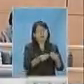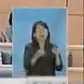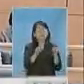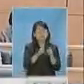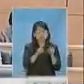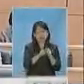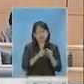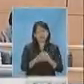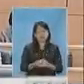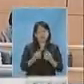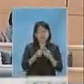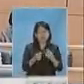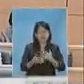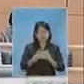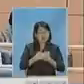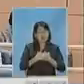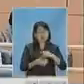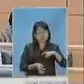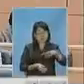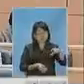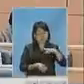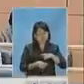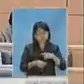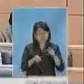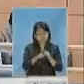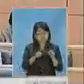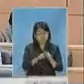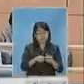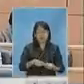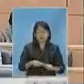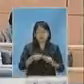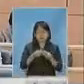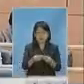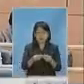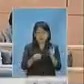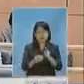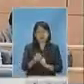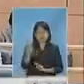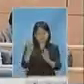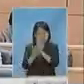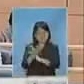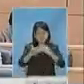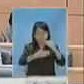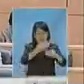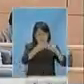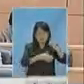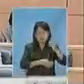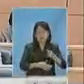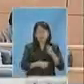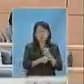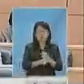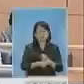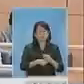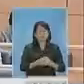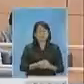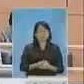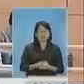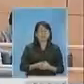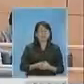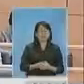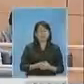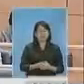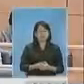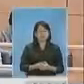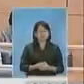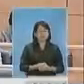แต่ผมจะเอาความรักระหว่างเราไปขวางกั้นโอกาสและอนาคตของประเทศไม่ได้